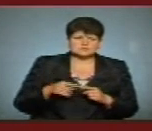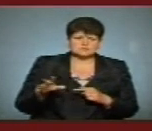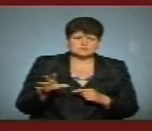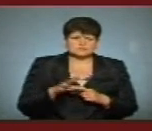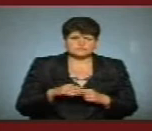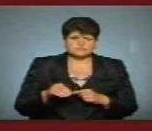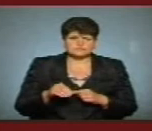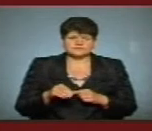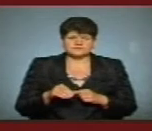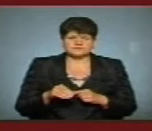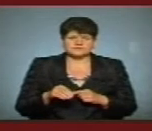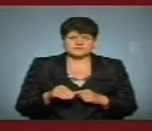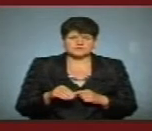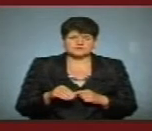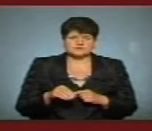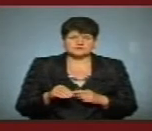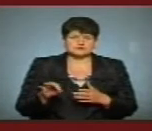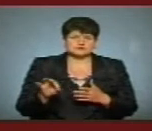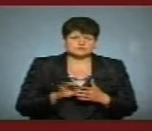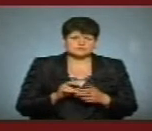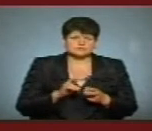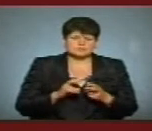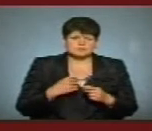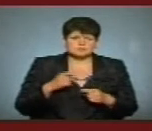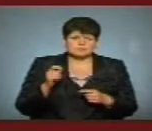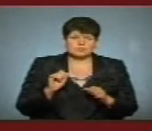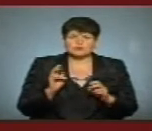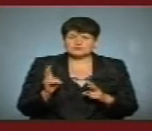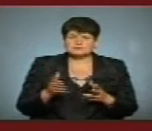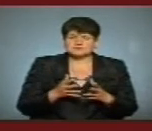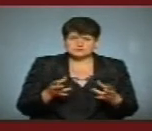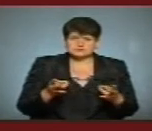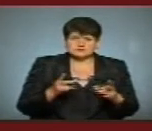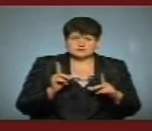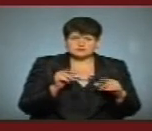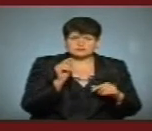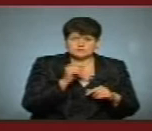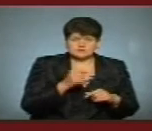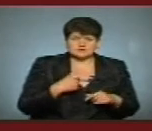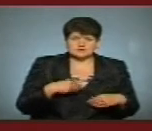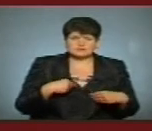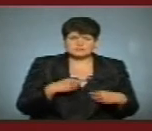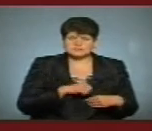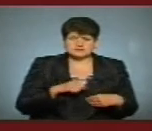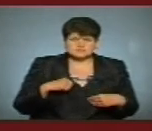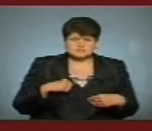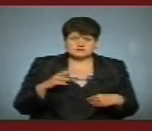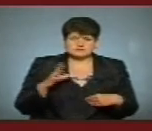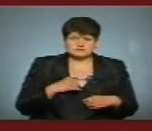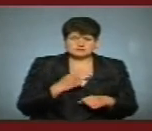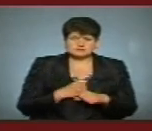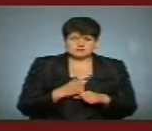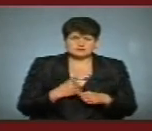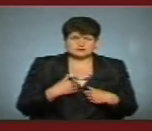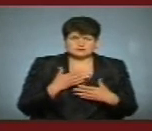3 заходи вчора було. Ну, що каже, срочно, кажу, то ми приїдемо. Я кажу, хлопці, кажу, може комусь більше потрібно, кажу, йдіть туди, я даю сам ради. Хоча і все господарство своє